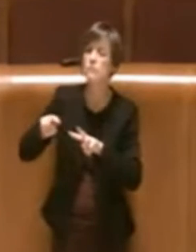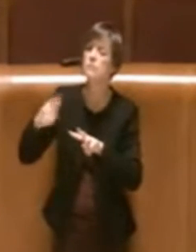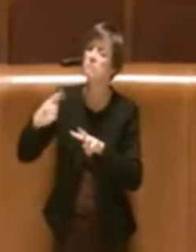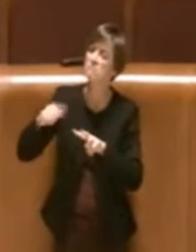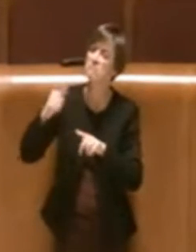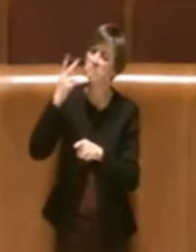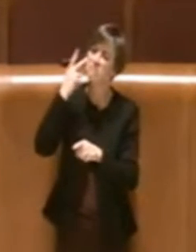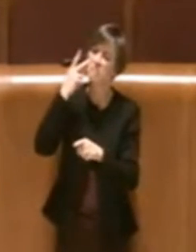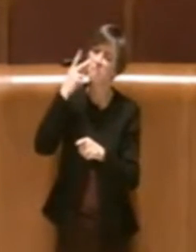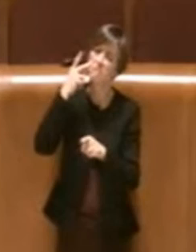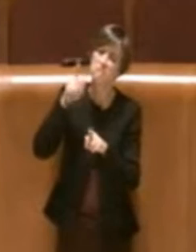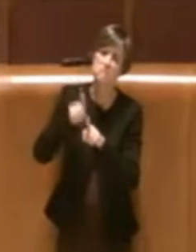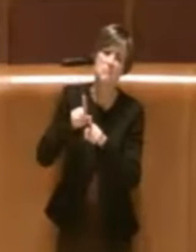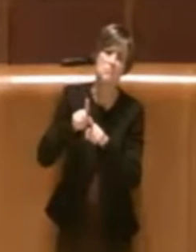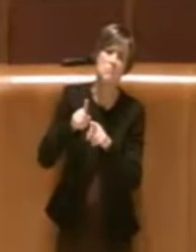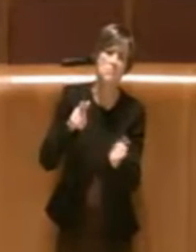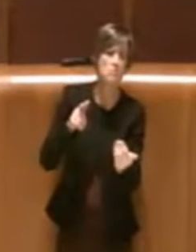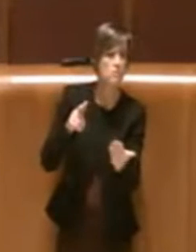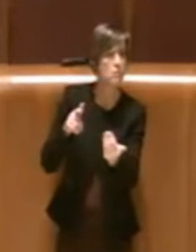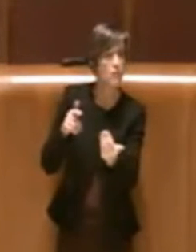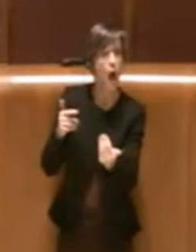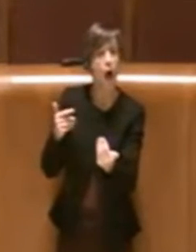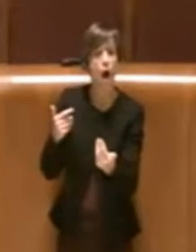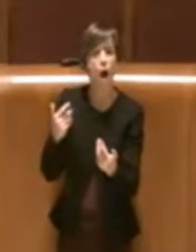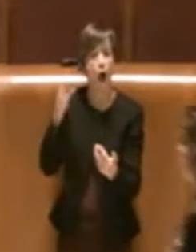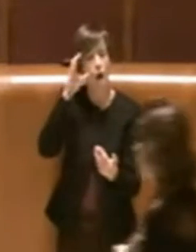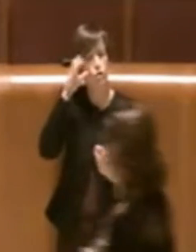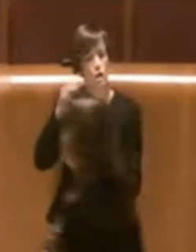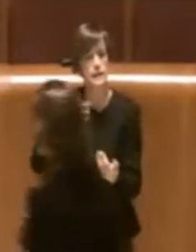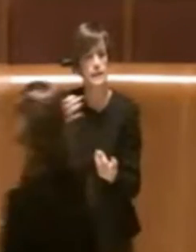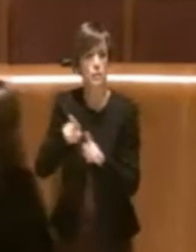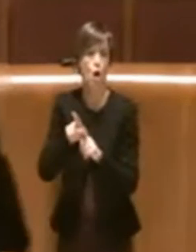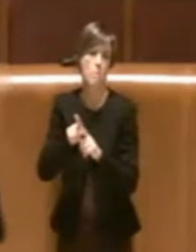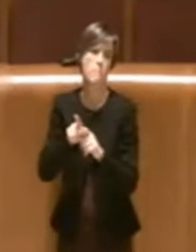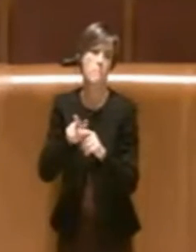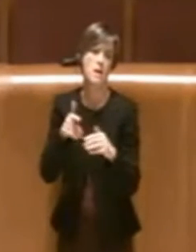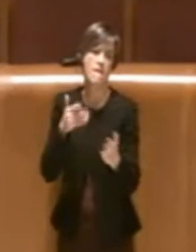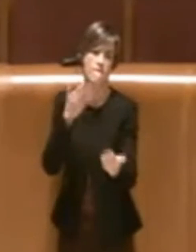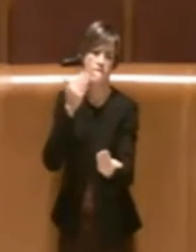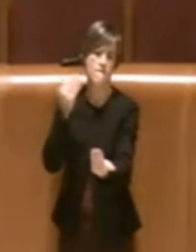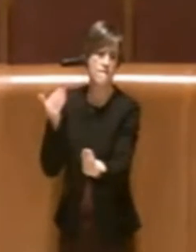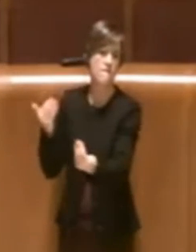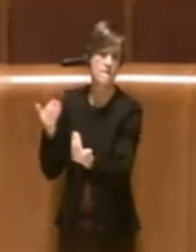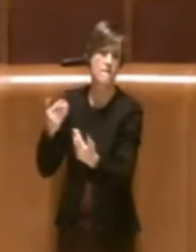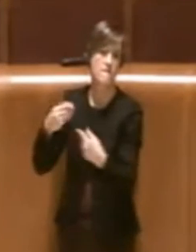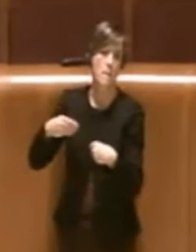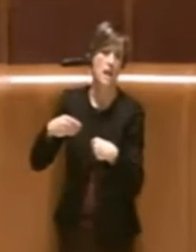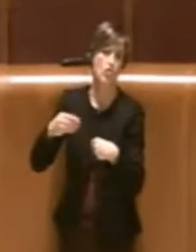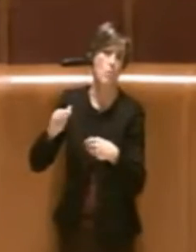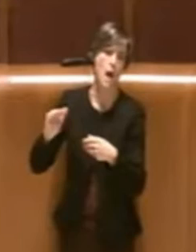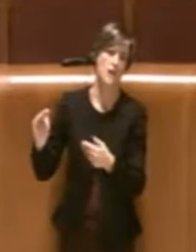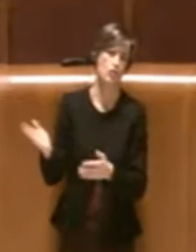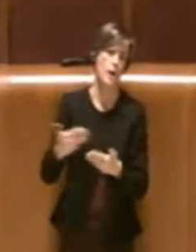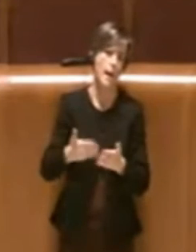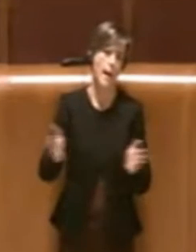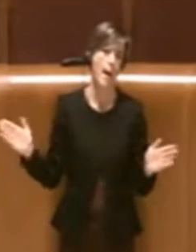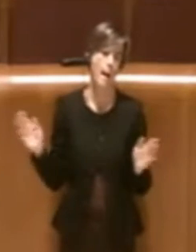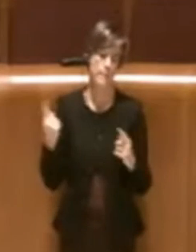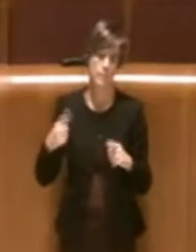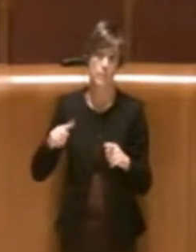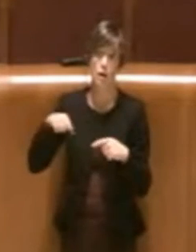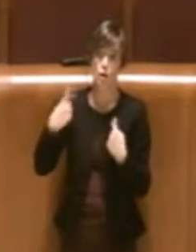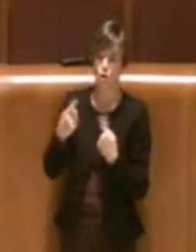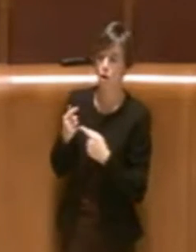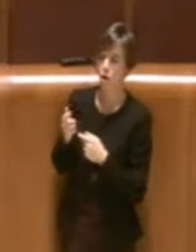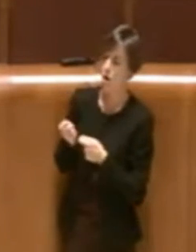ampia partecipazione. E abbiamo inoltre richiesto di rafforzare gli uffici,